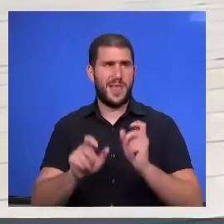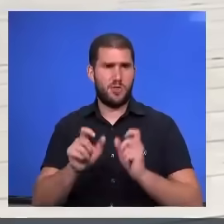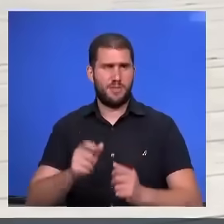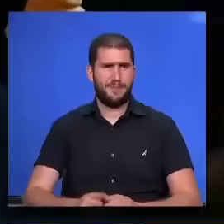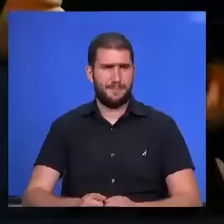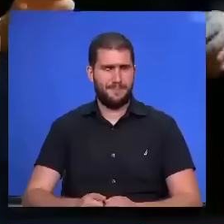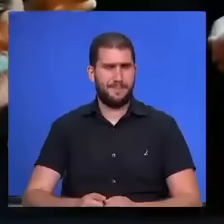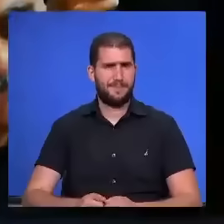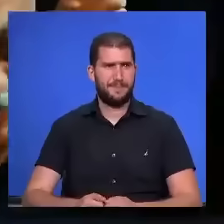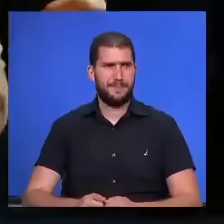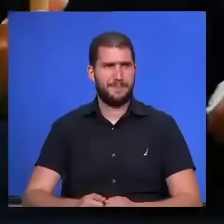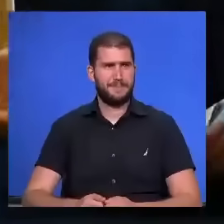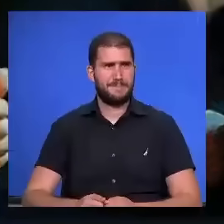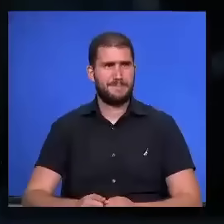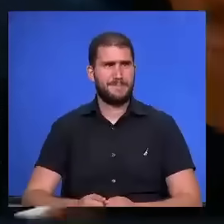אנשים.